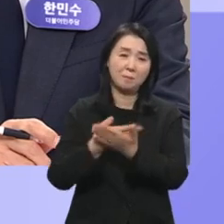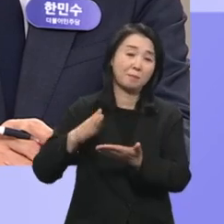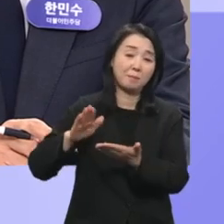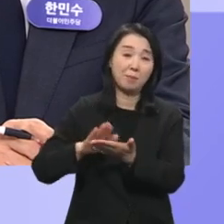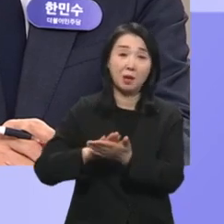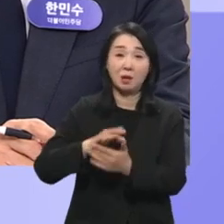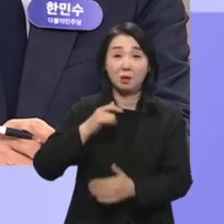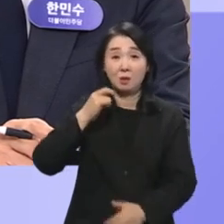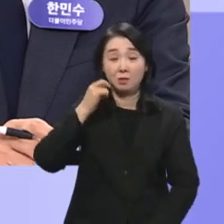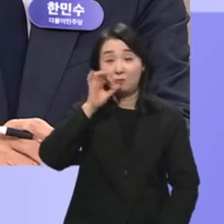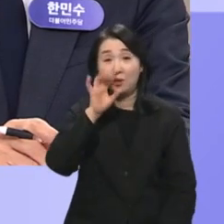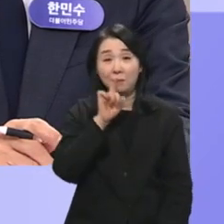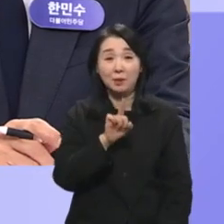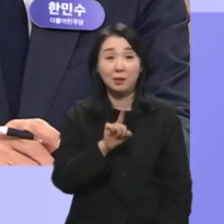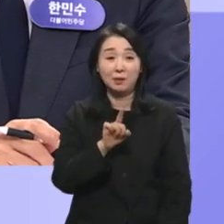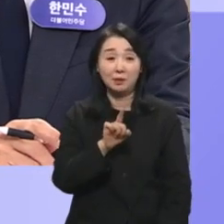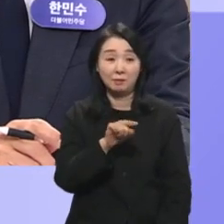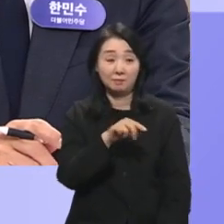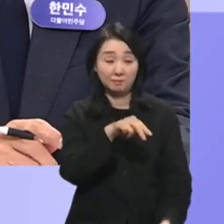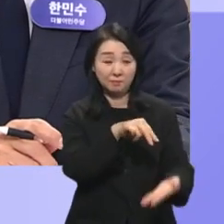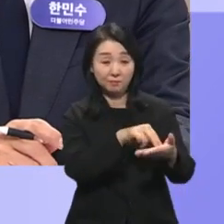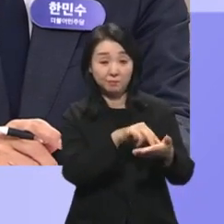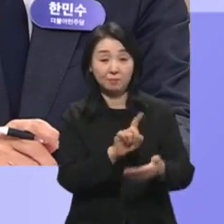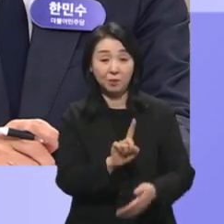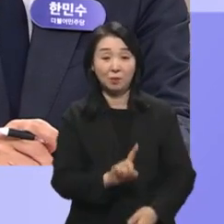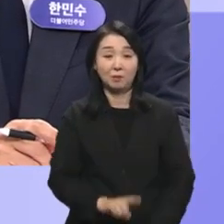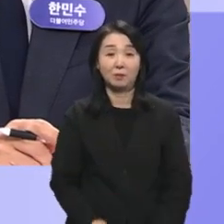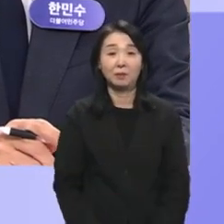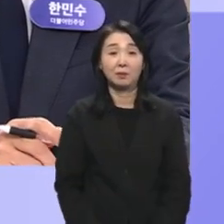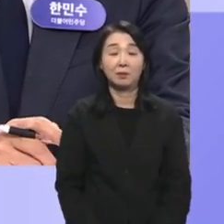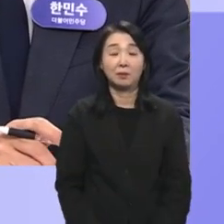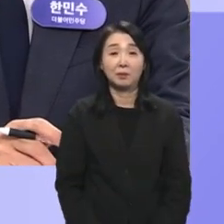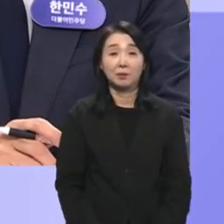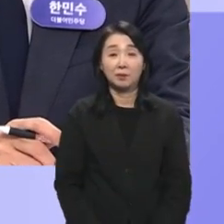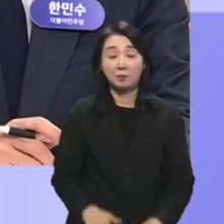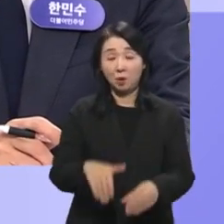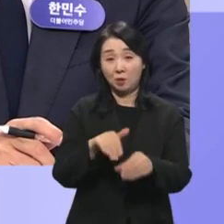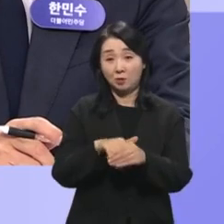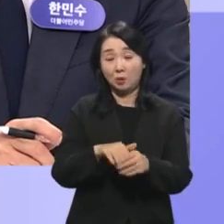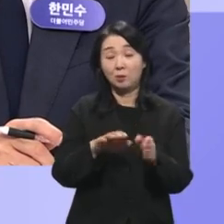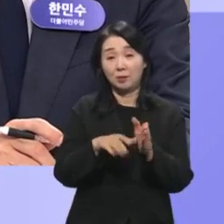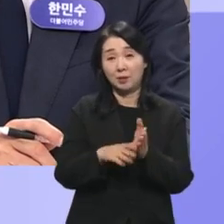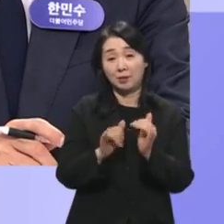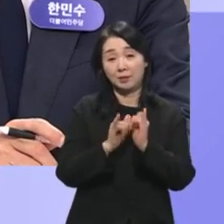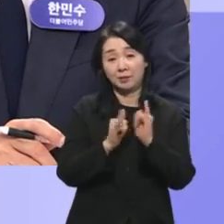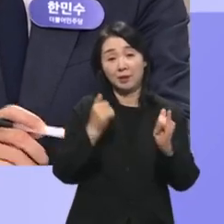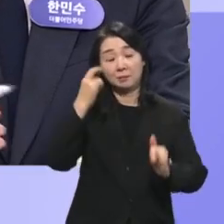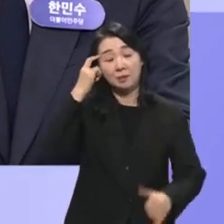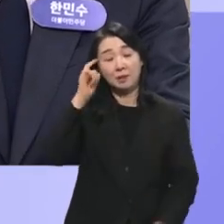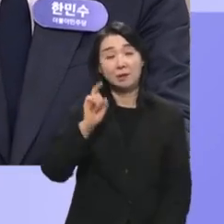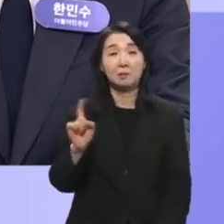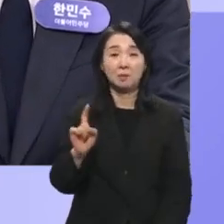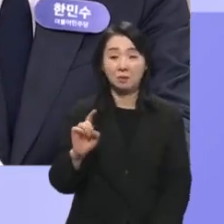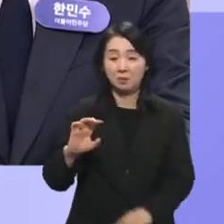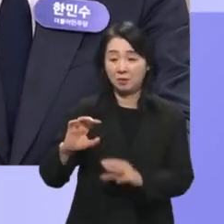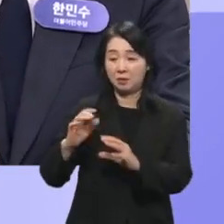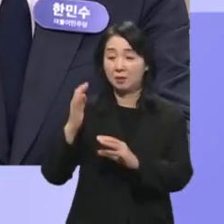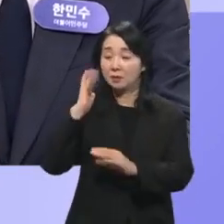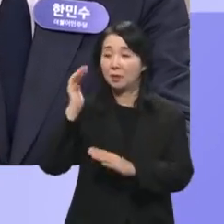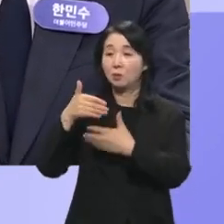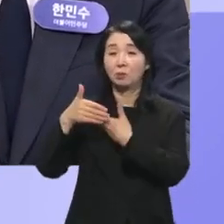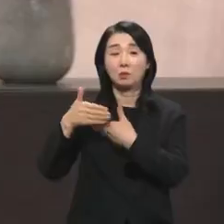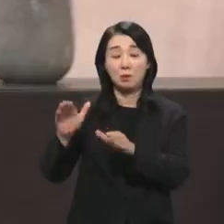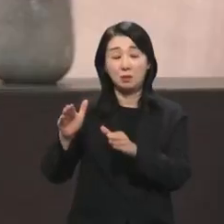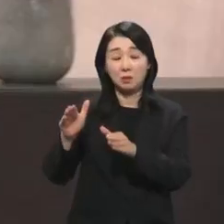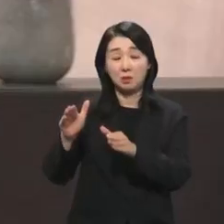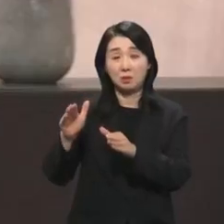주장입니다. 어떻게 보셨어요? 이번 보궐선거를 통해서 드러난 민심들에 대해서 대통령실도 집권